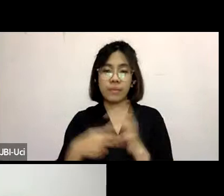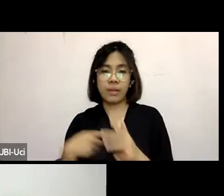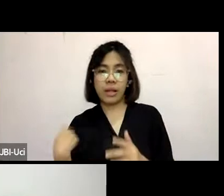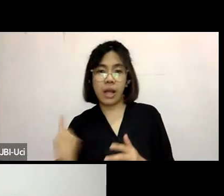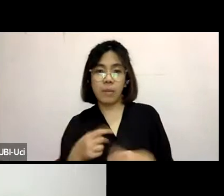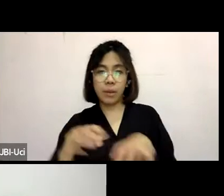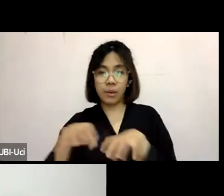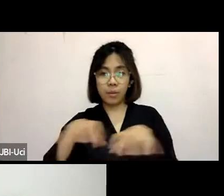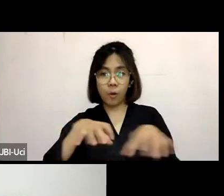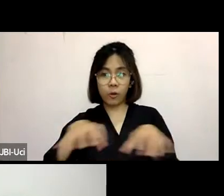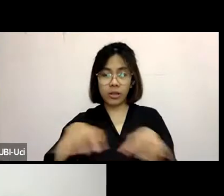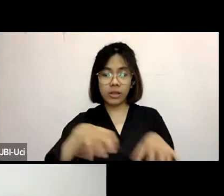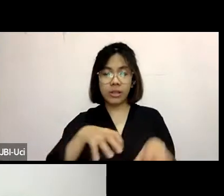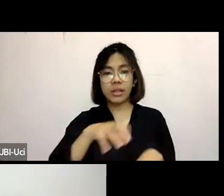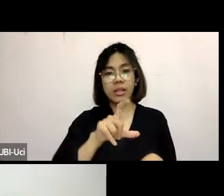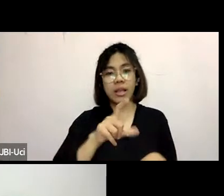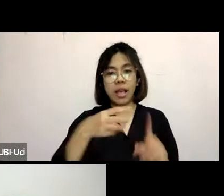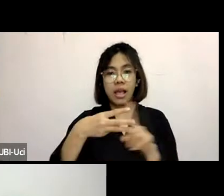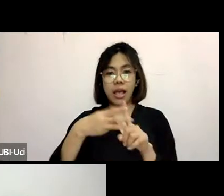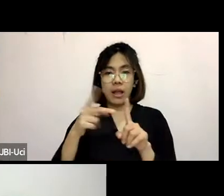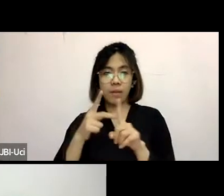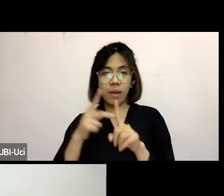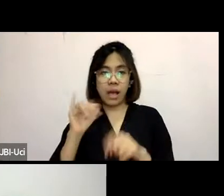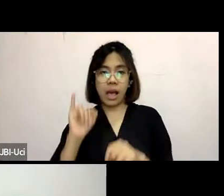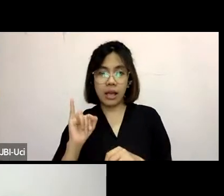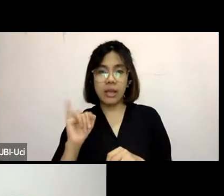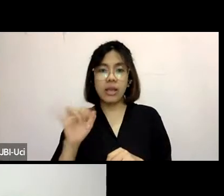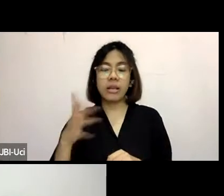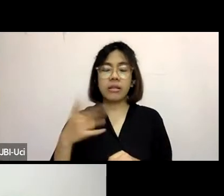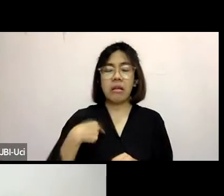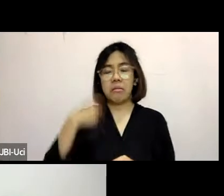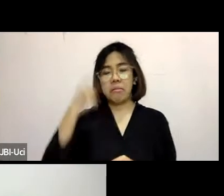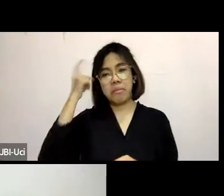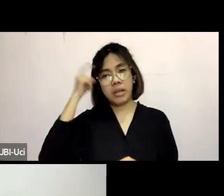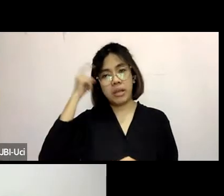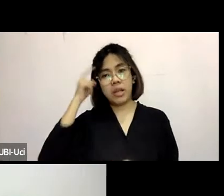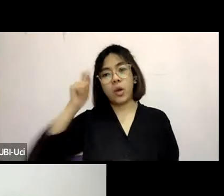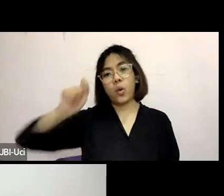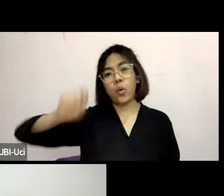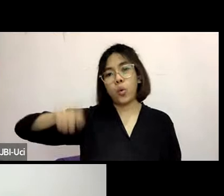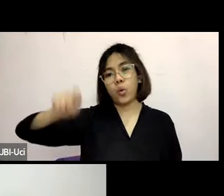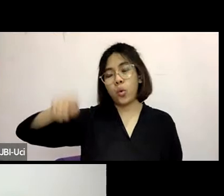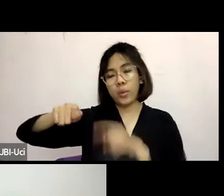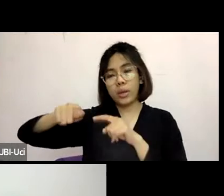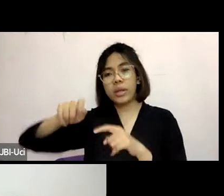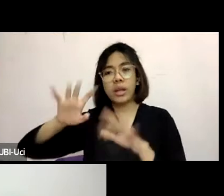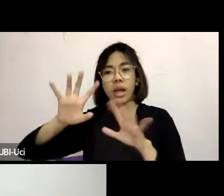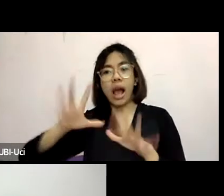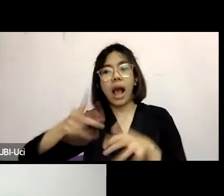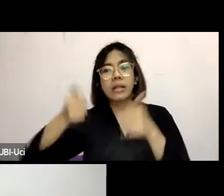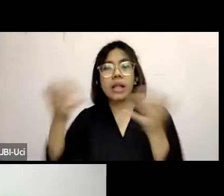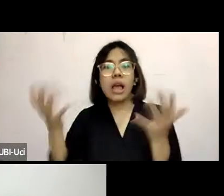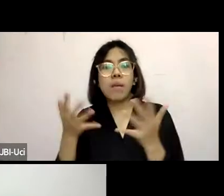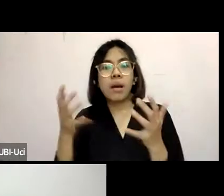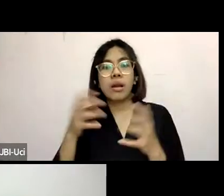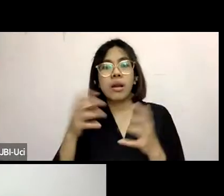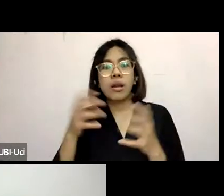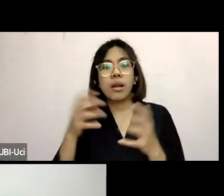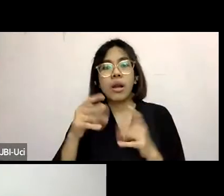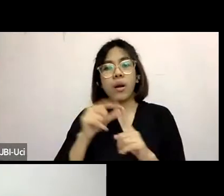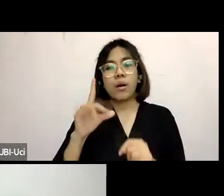lbhi dan saya sendiri hukumkan adalah produk sosial ya termasuk produk politik